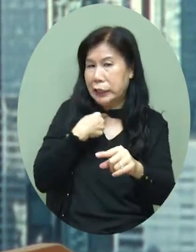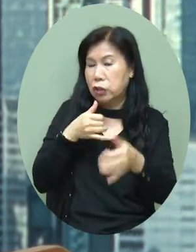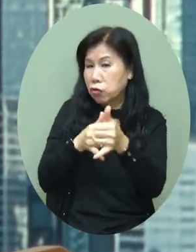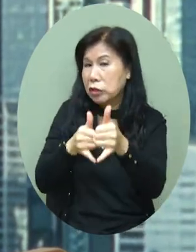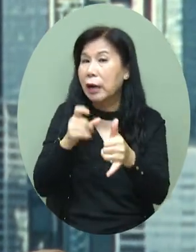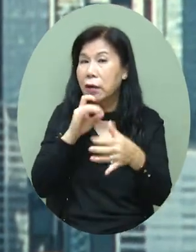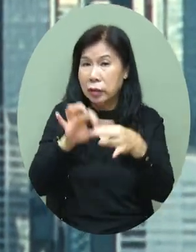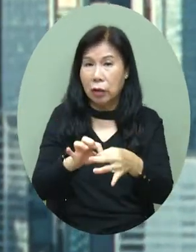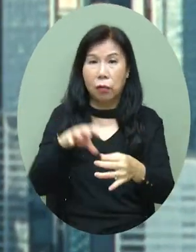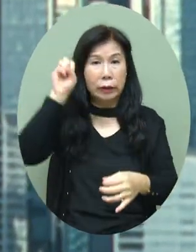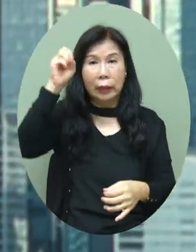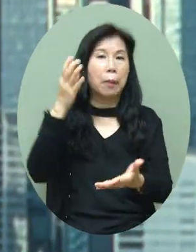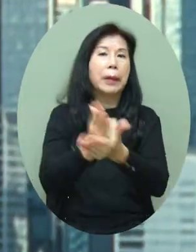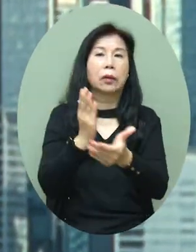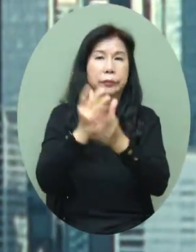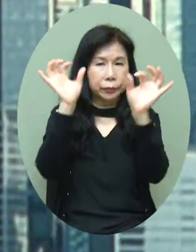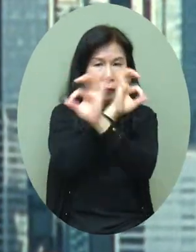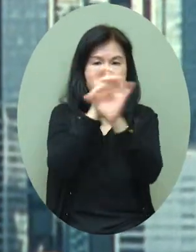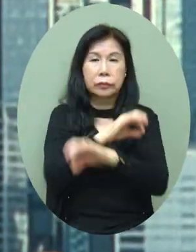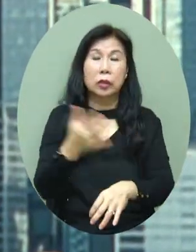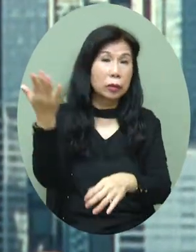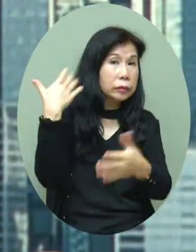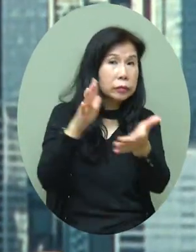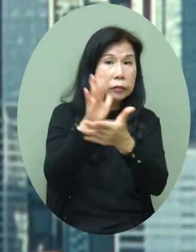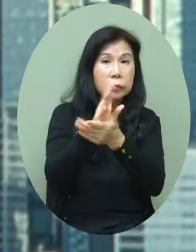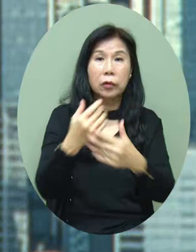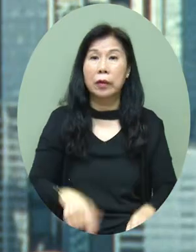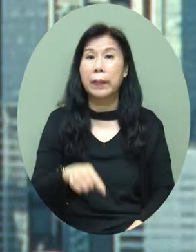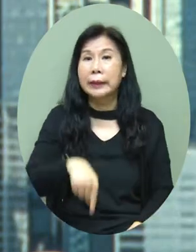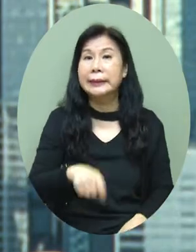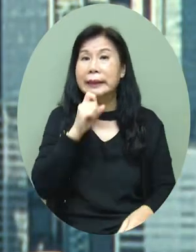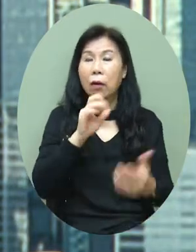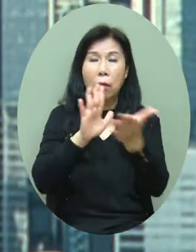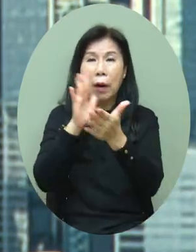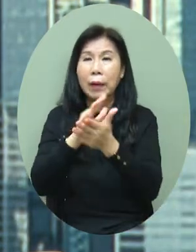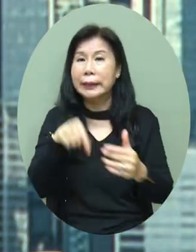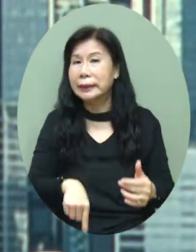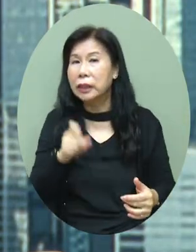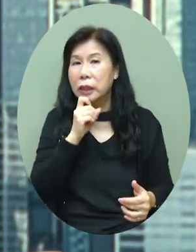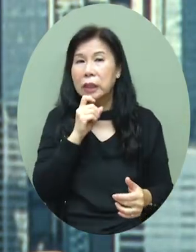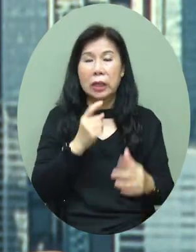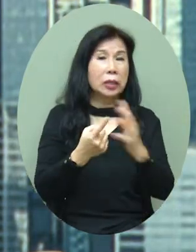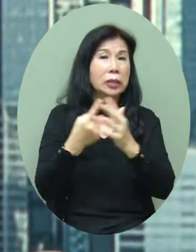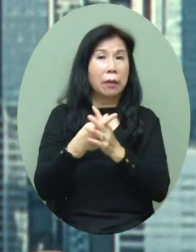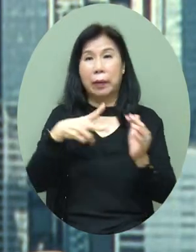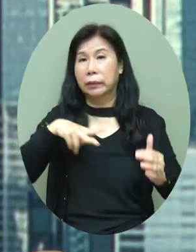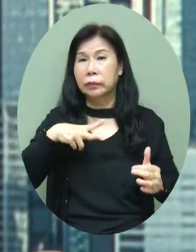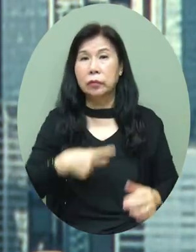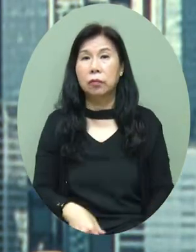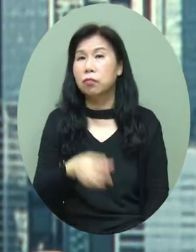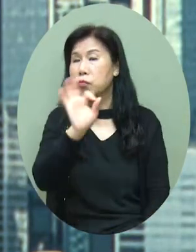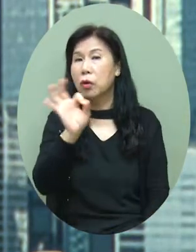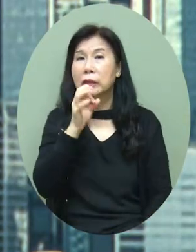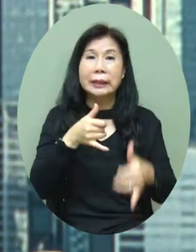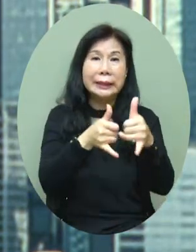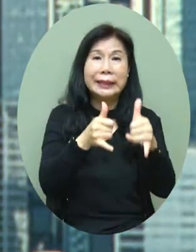要跟隨嘅一個建議嚟嘅。咁喺過往呢，亦都有一啲年份呢，係因為特別嘅原因呢，係冇